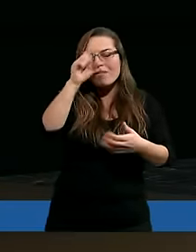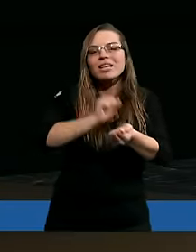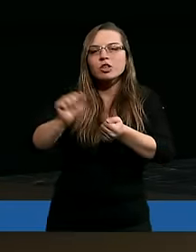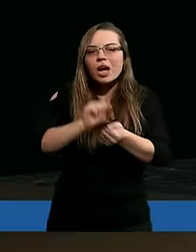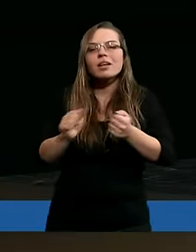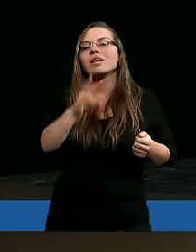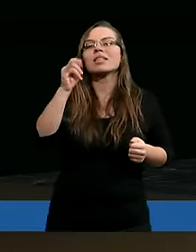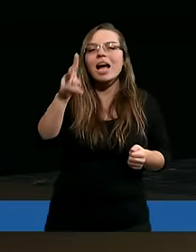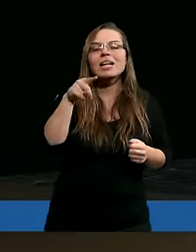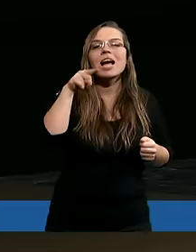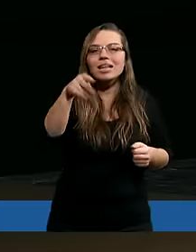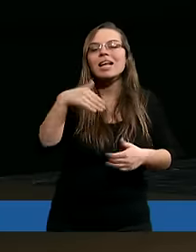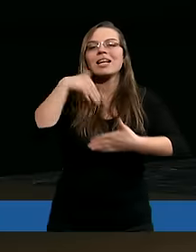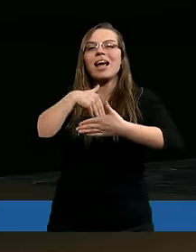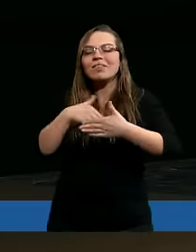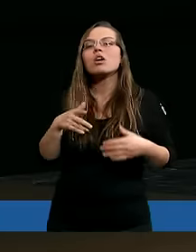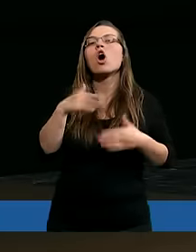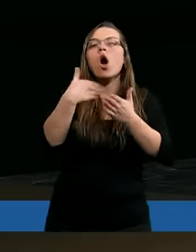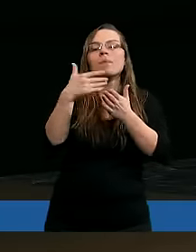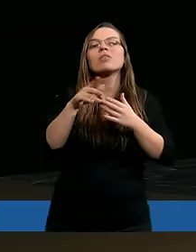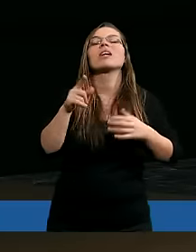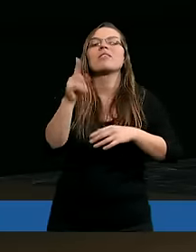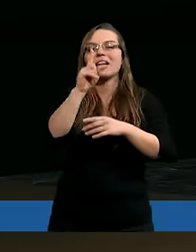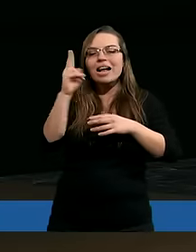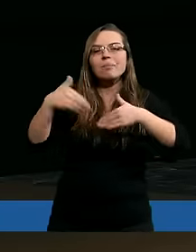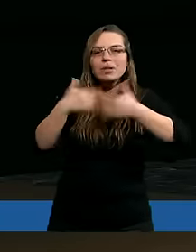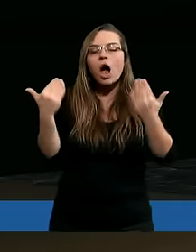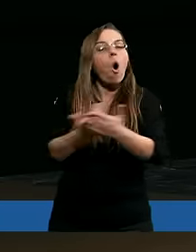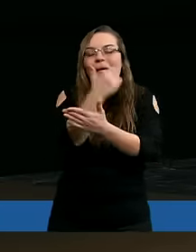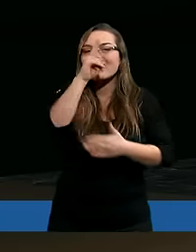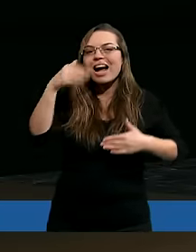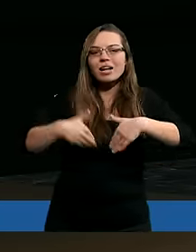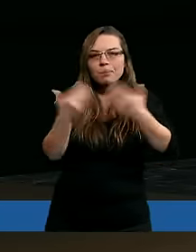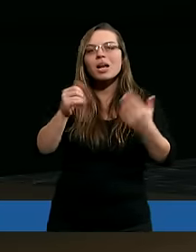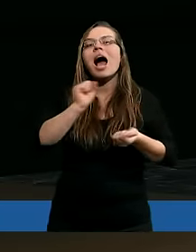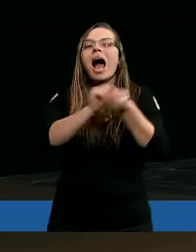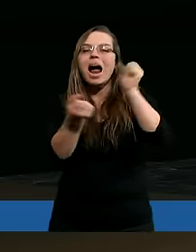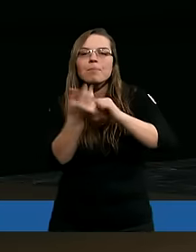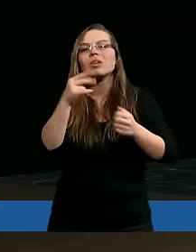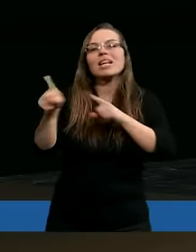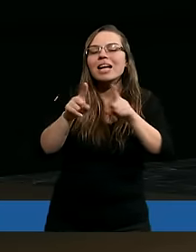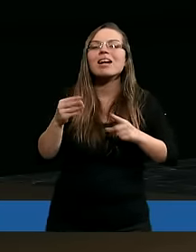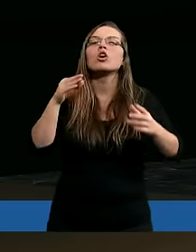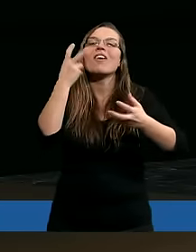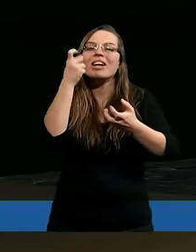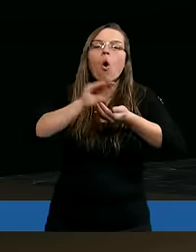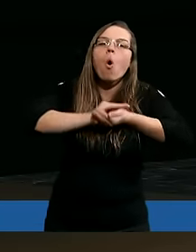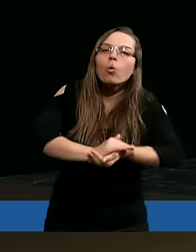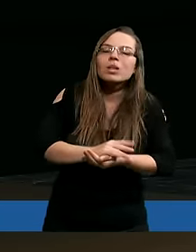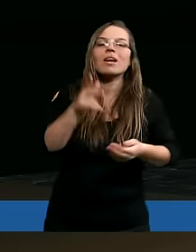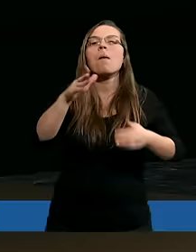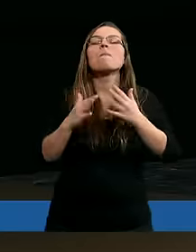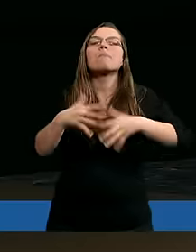niszczeje, to jednak ten nasz wewnętrzny odnawia się z każdym dniem. Albowiem nieznaczny chwilowy ucisk przynosi